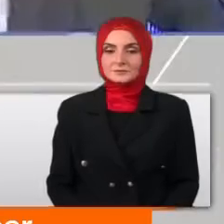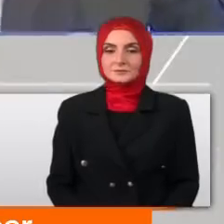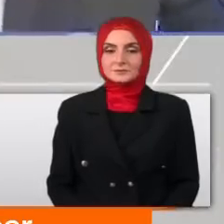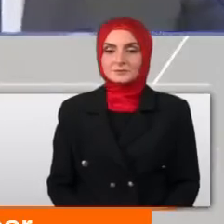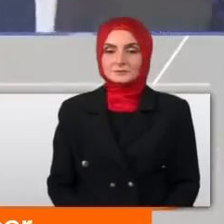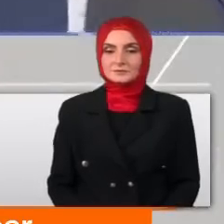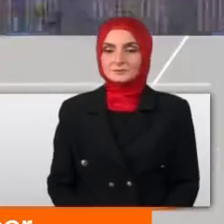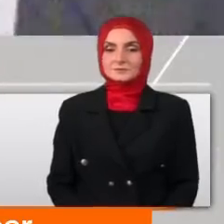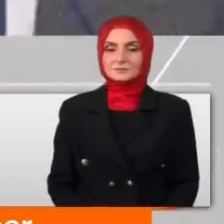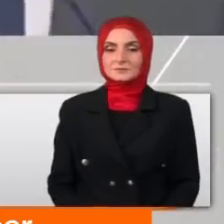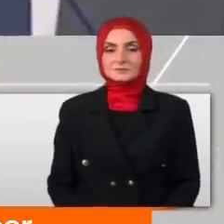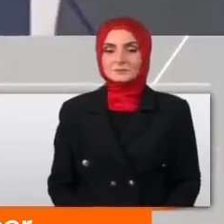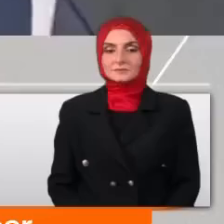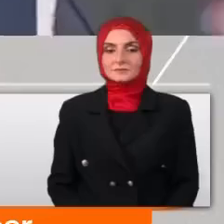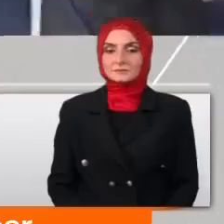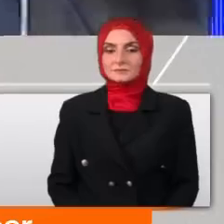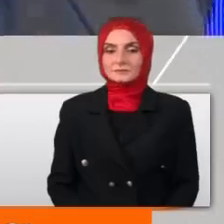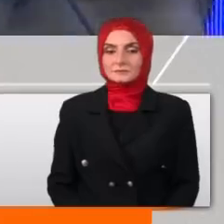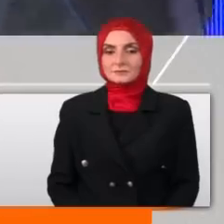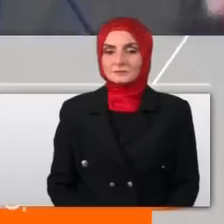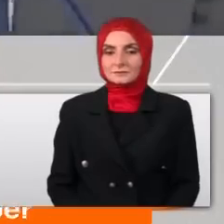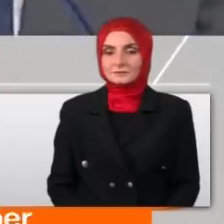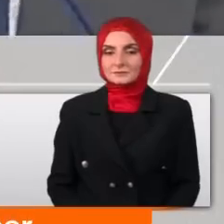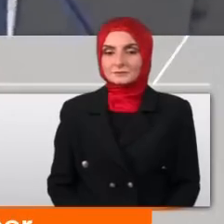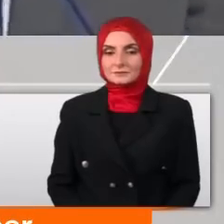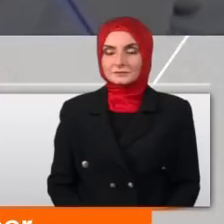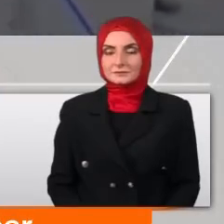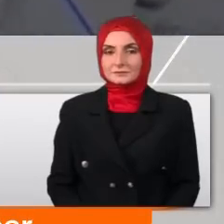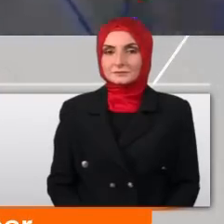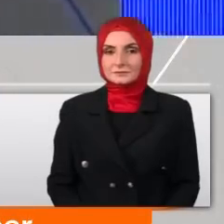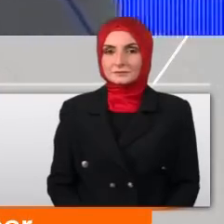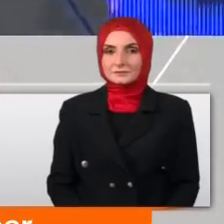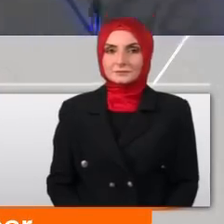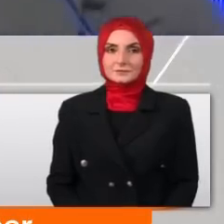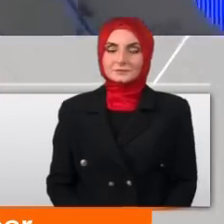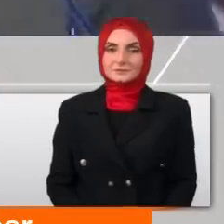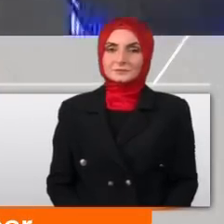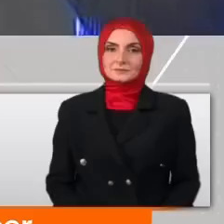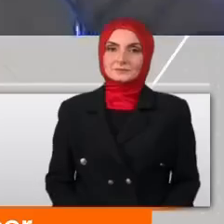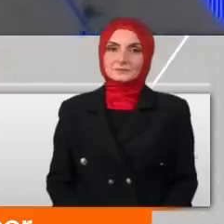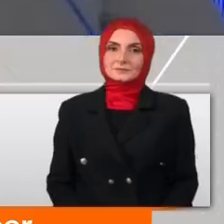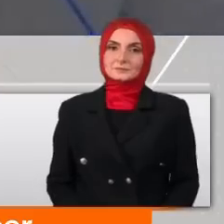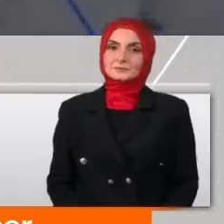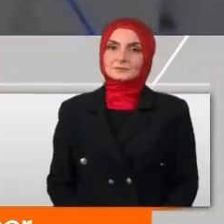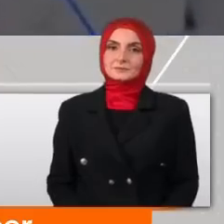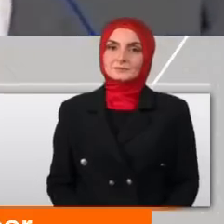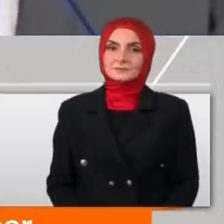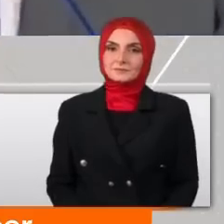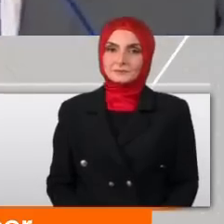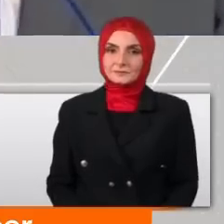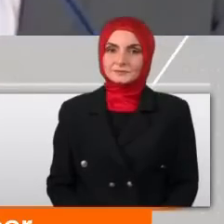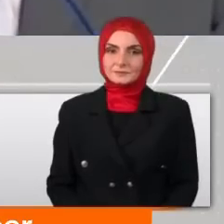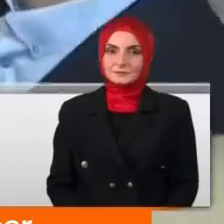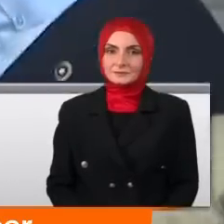Bu tablo devam ederse Önümüzdeki yerel seçimlerde de elde etmeye Arzu ettiğimiz o Üstün başarıyı elde